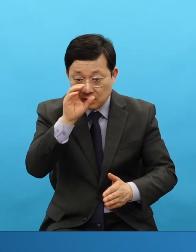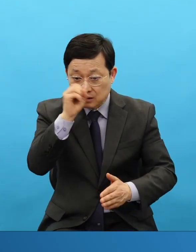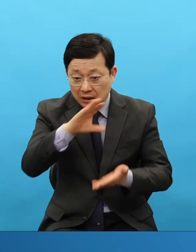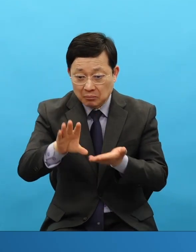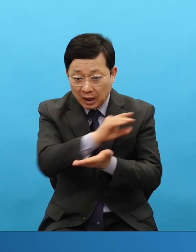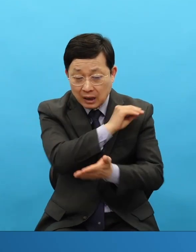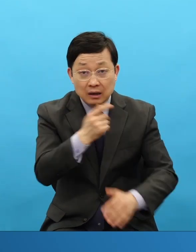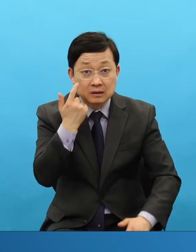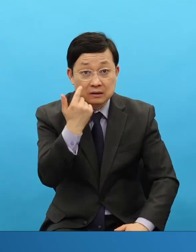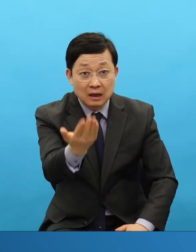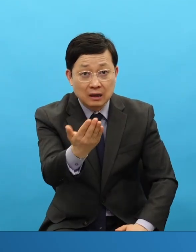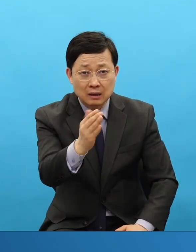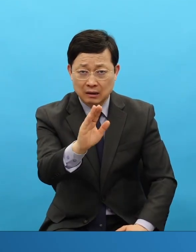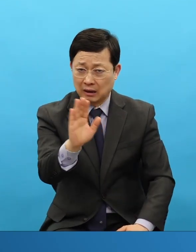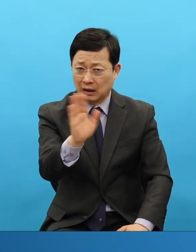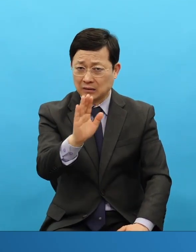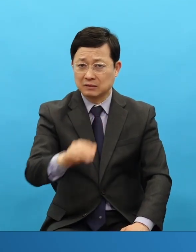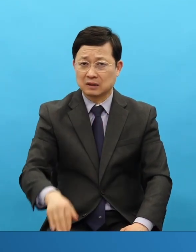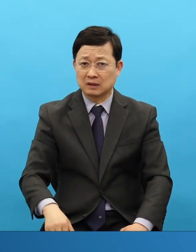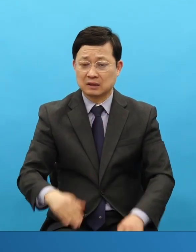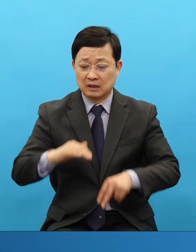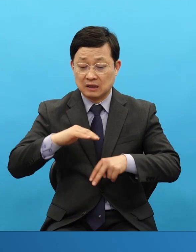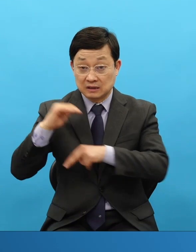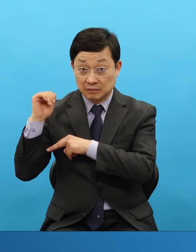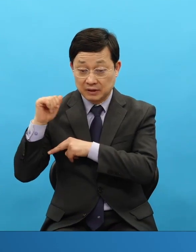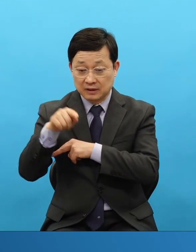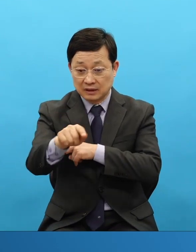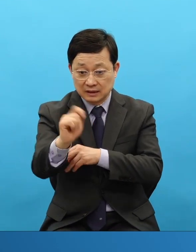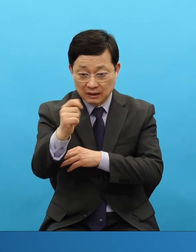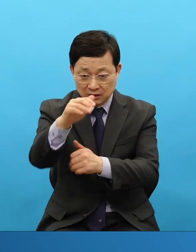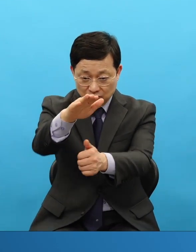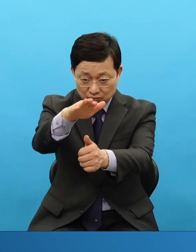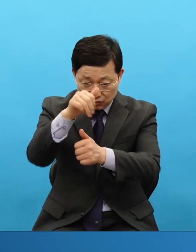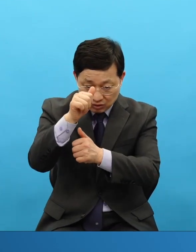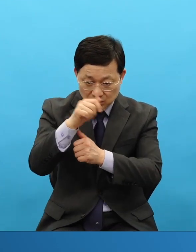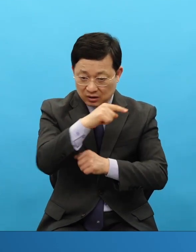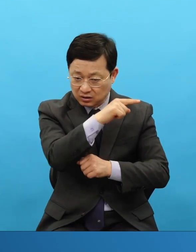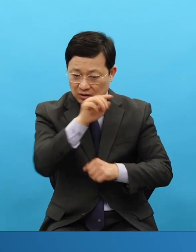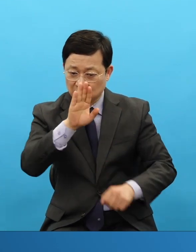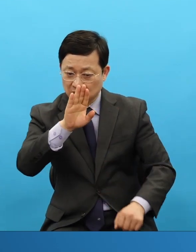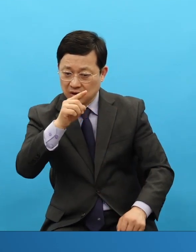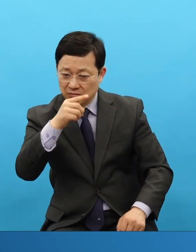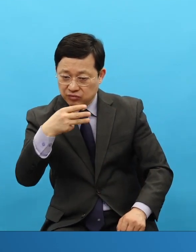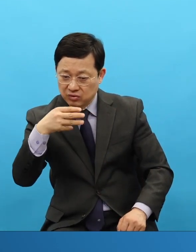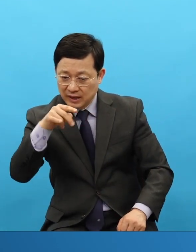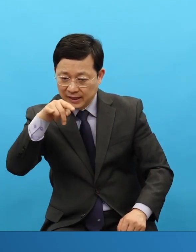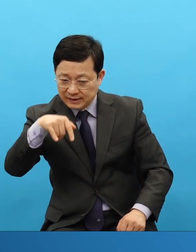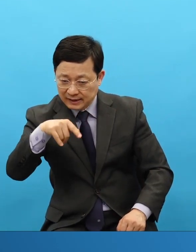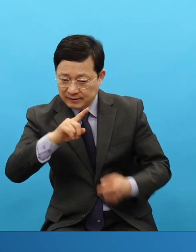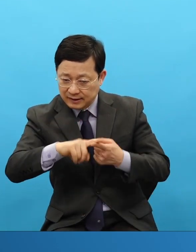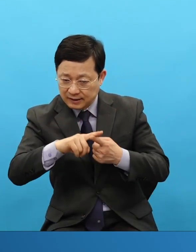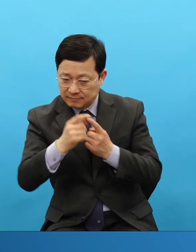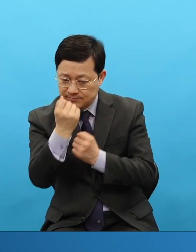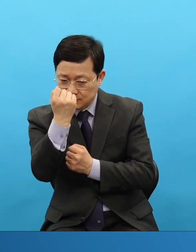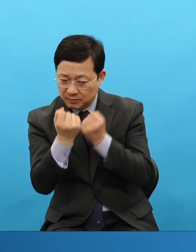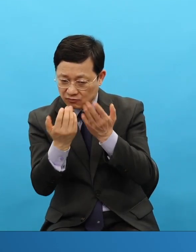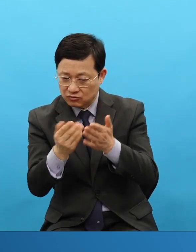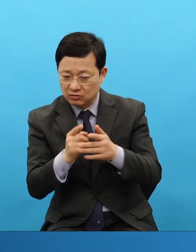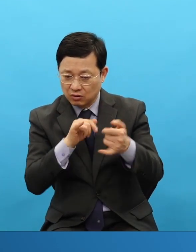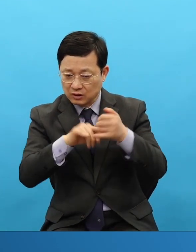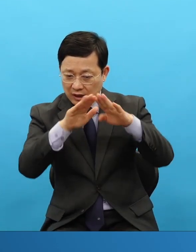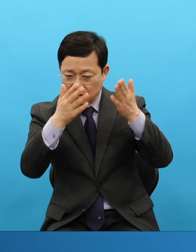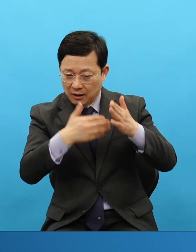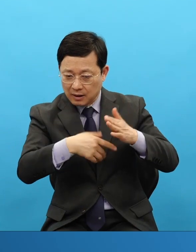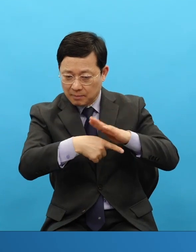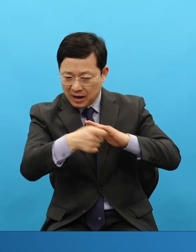just eats with David and just leaves? 블레셋 얘기했겠죠? He talked about the Philistines. 언약궤 뺏긴 거 얘기했겠죠? Talked about how the Ark